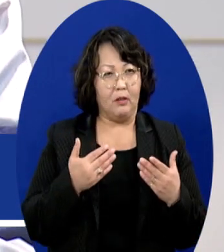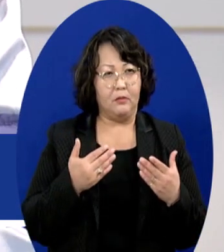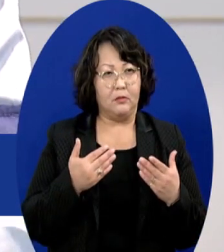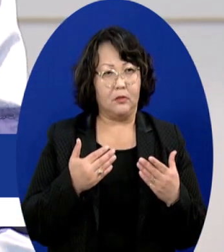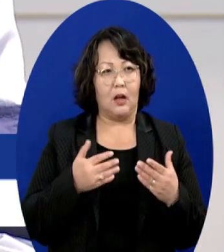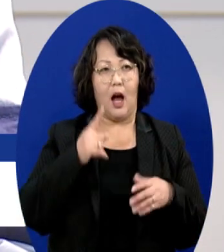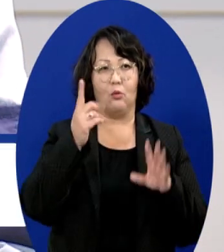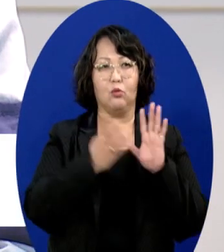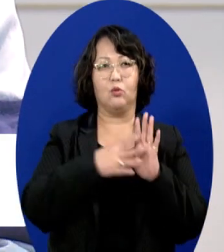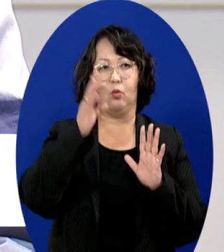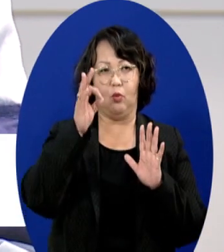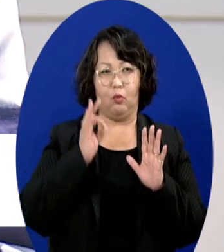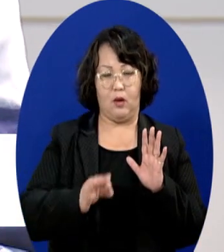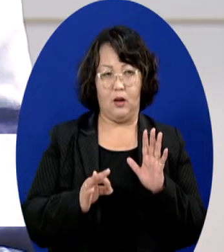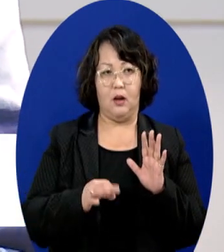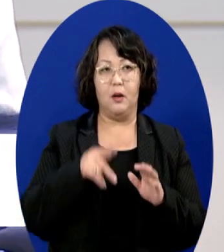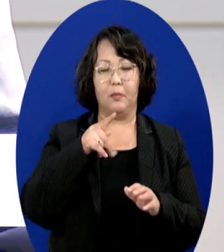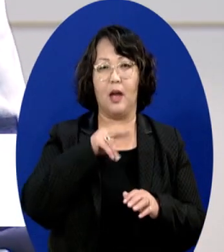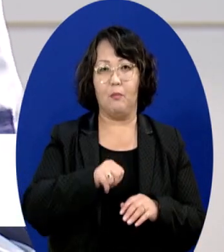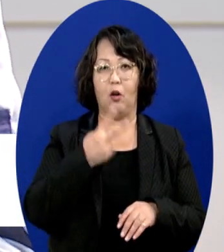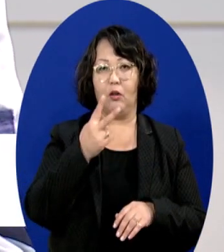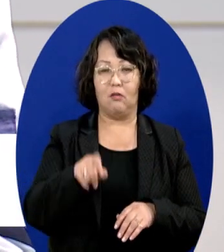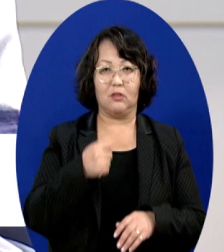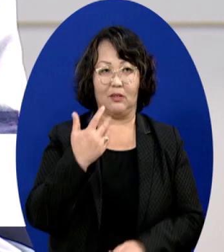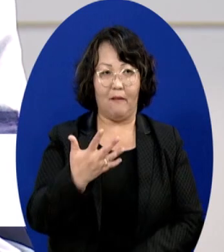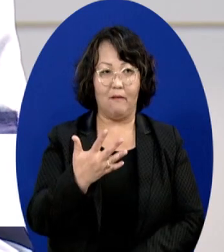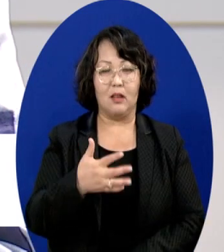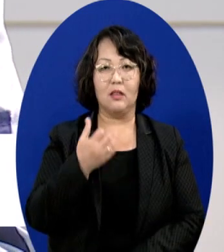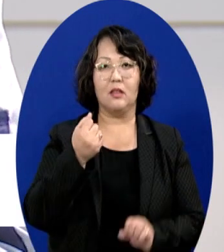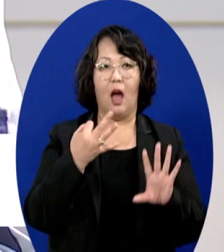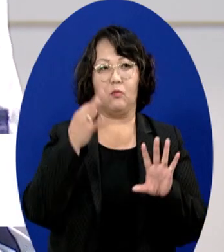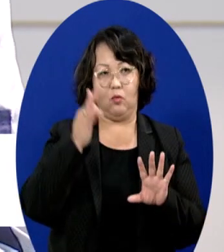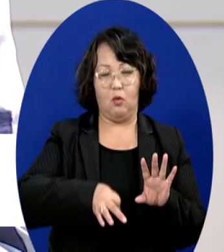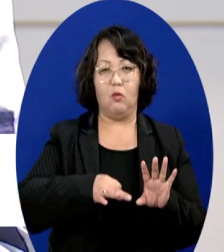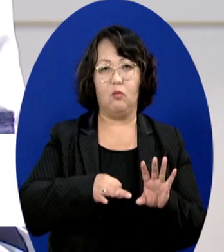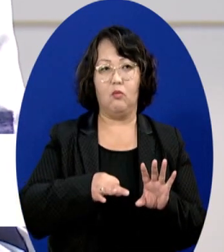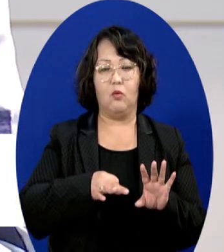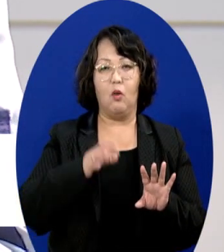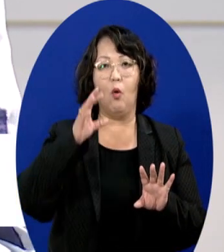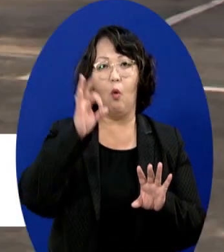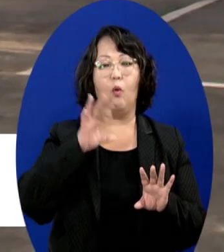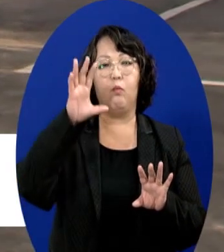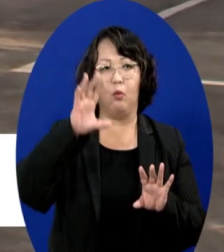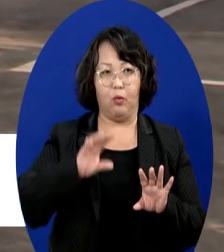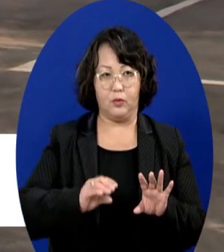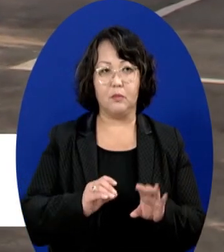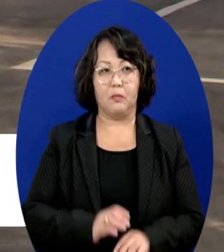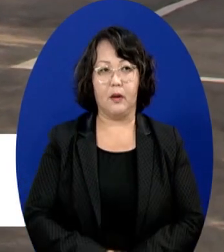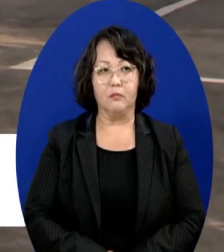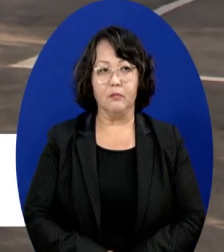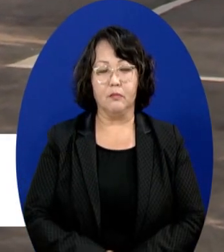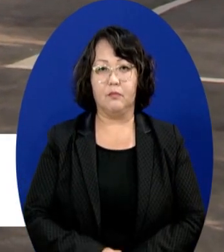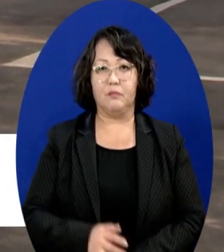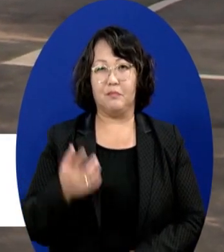өмнөх оныхоос 19% PM2.5 нь 8% тус буурсан үзүүлэлттэй байна.